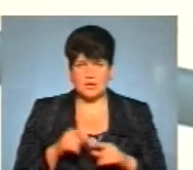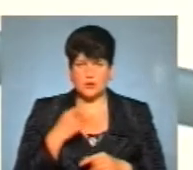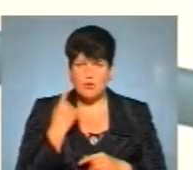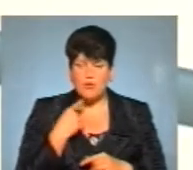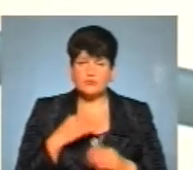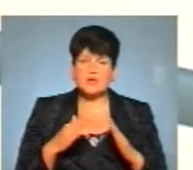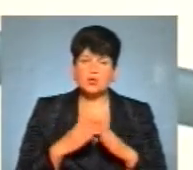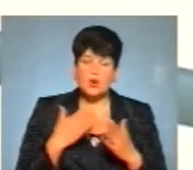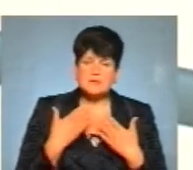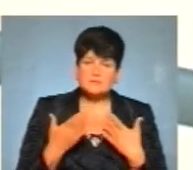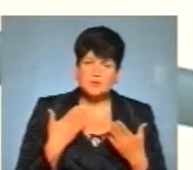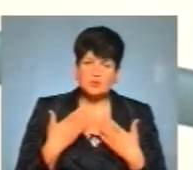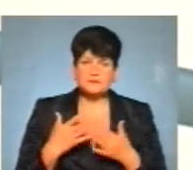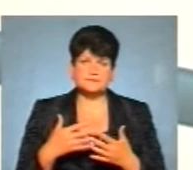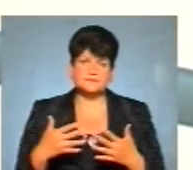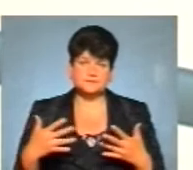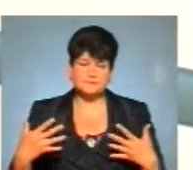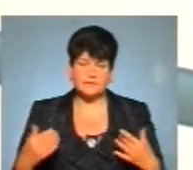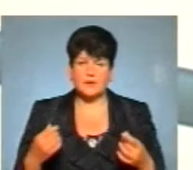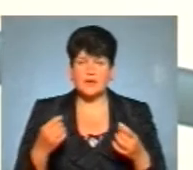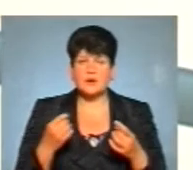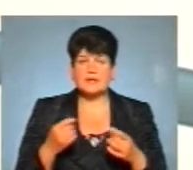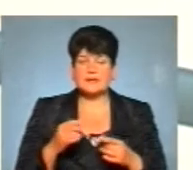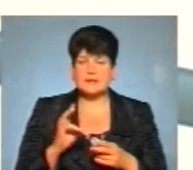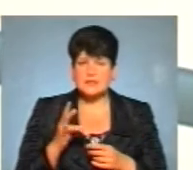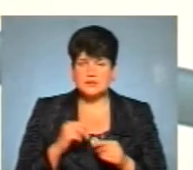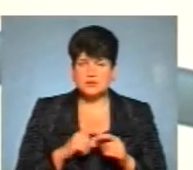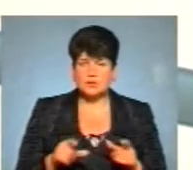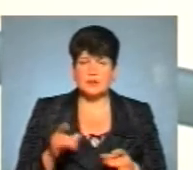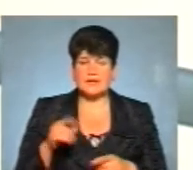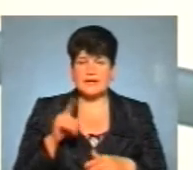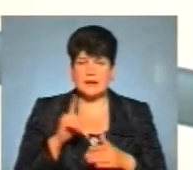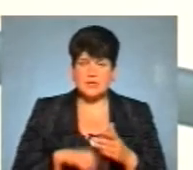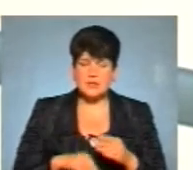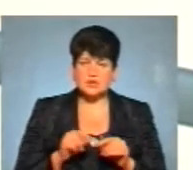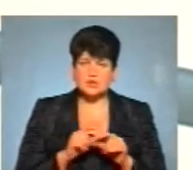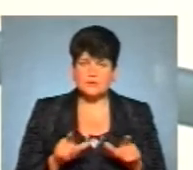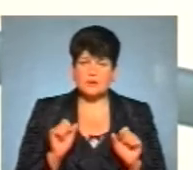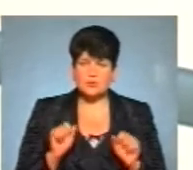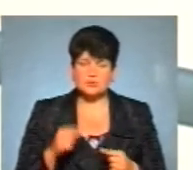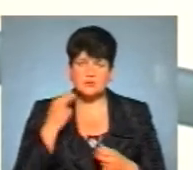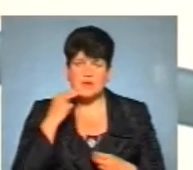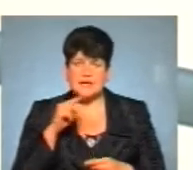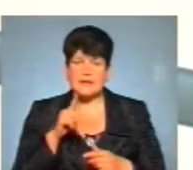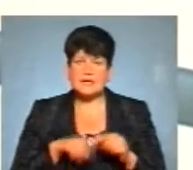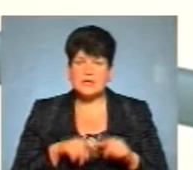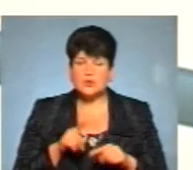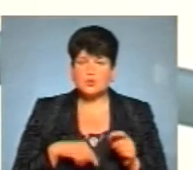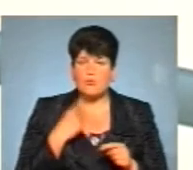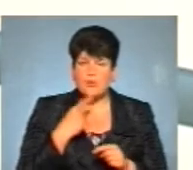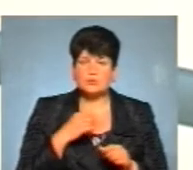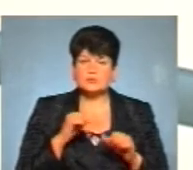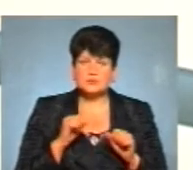вдома спілкуються і так далі, культивуються і недільні школи, і релігійні школи, де вони можуть вдосконалювати рідну мову, але з метою